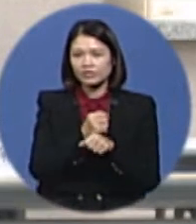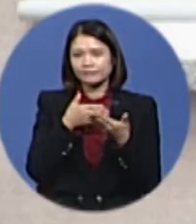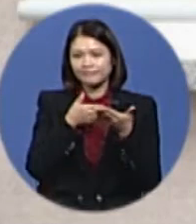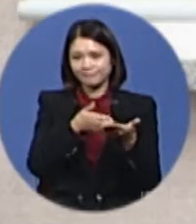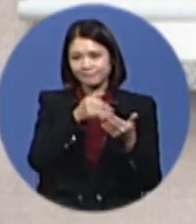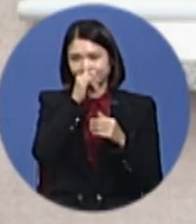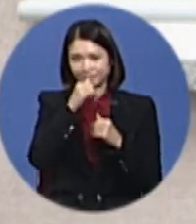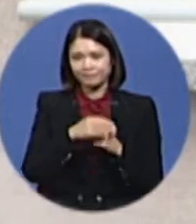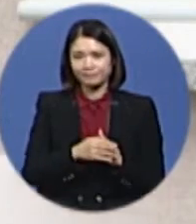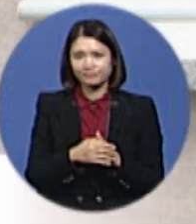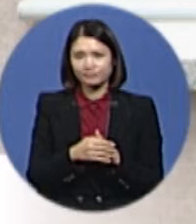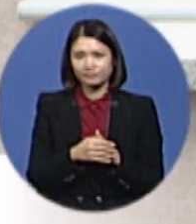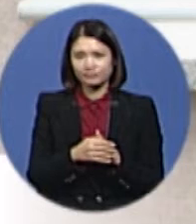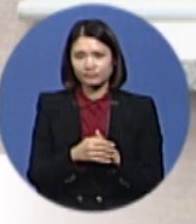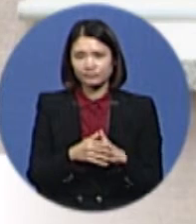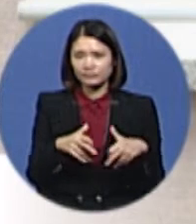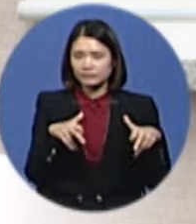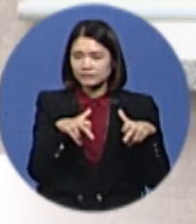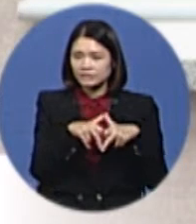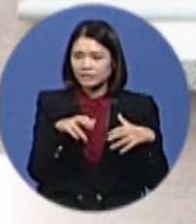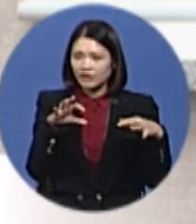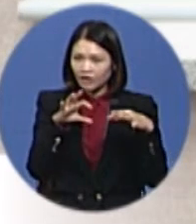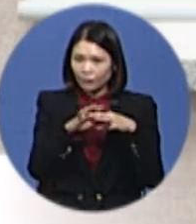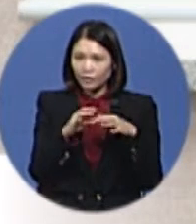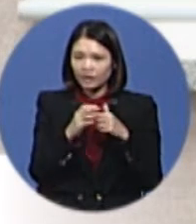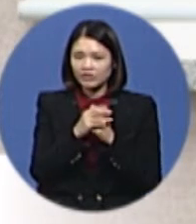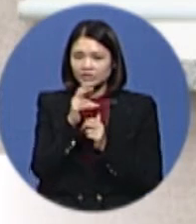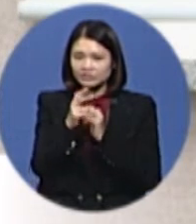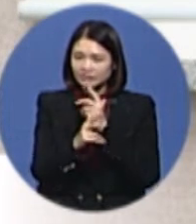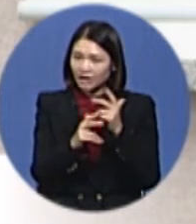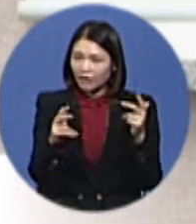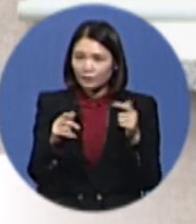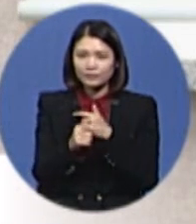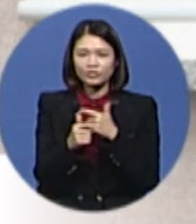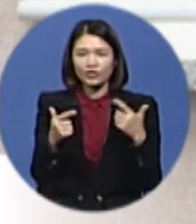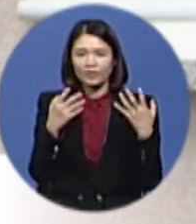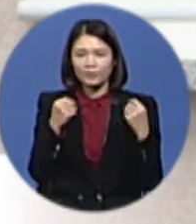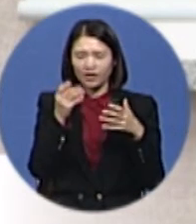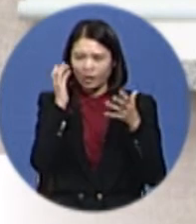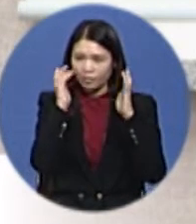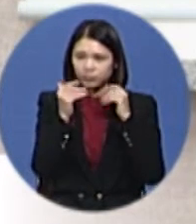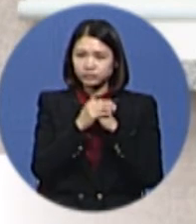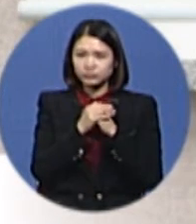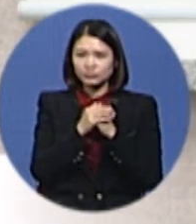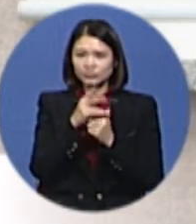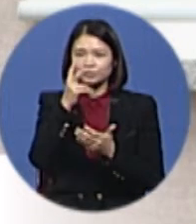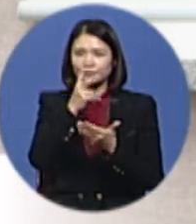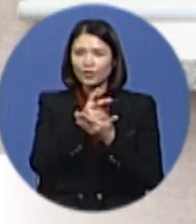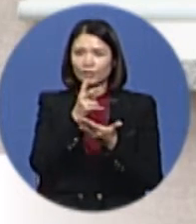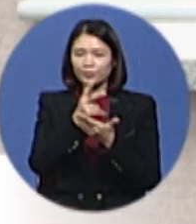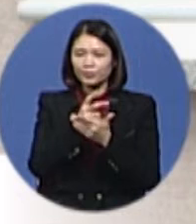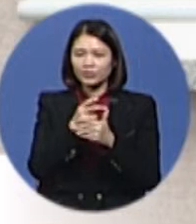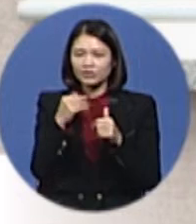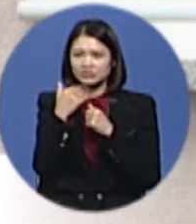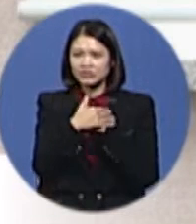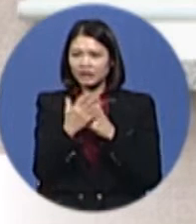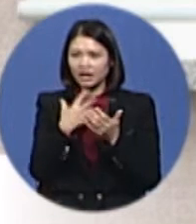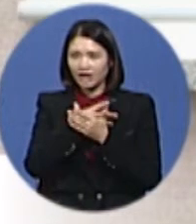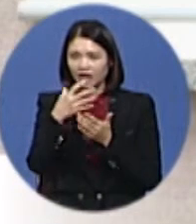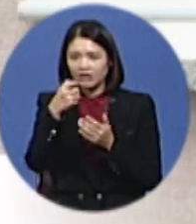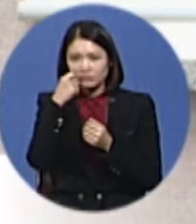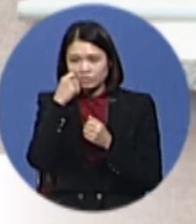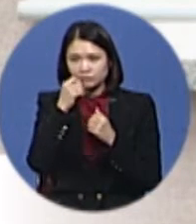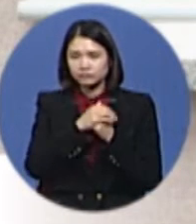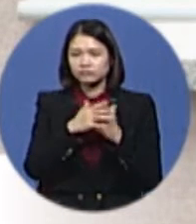제시됐습니다. 이제 장애인에 관련되어진 사업은 굉장히 복합적이고 그러면서 법 제도에서 굉장히 사각지대인 부분이 있기